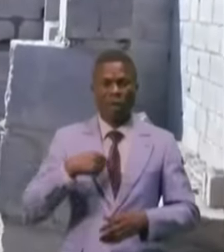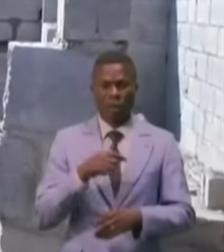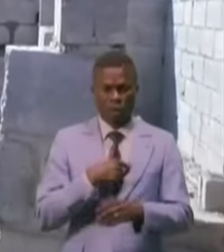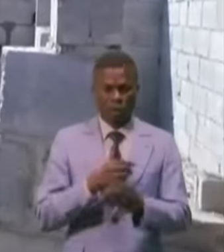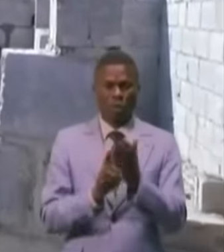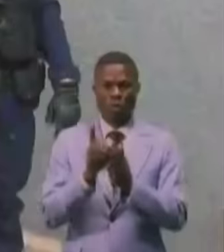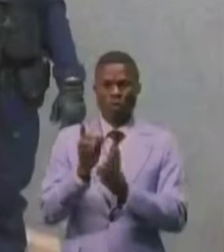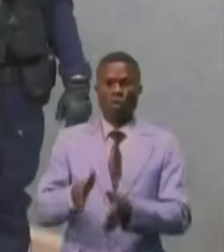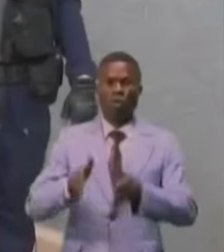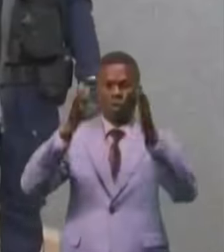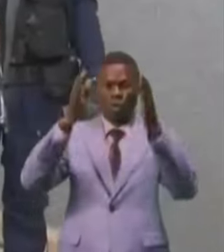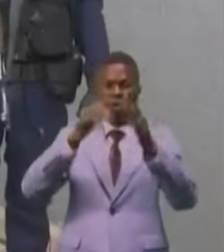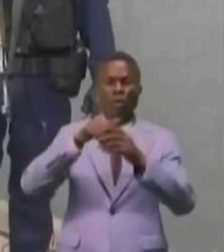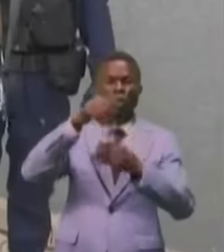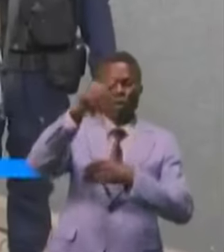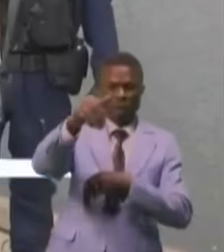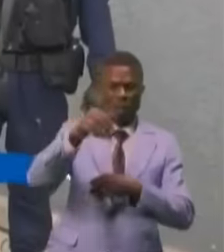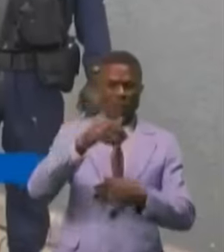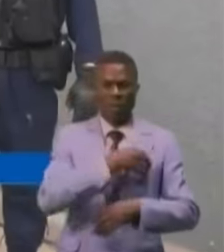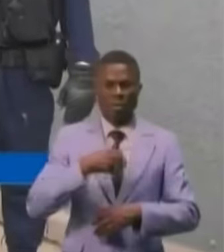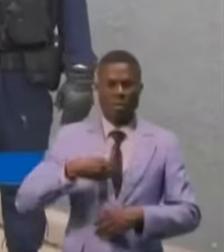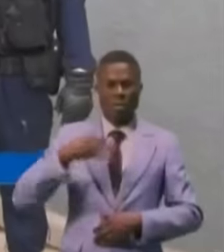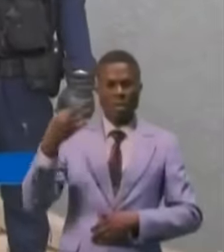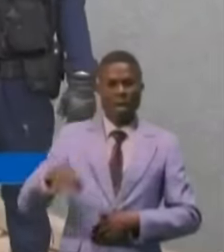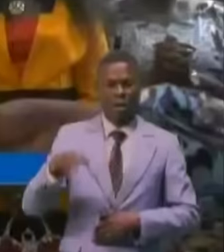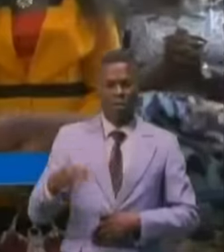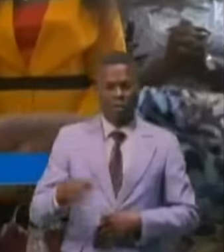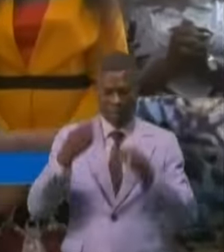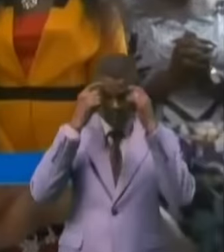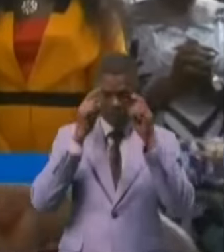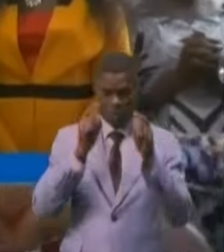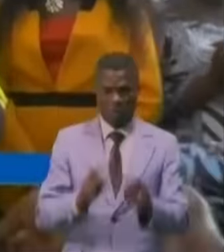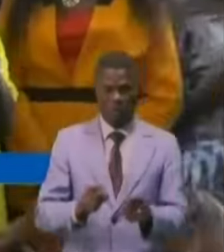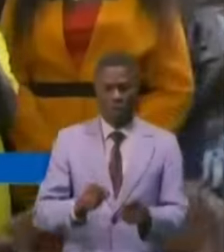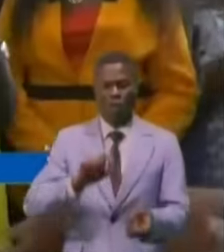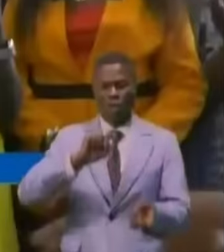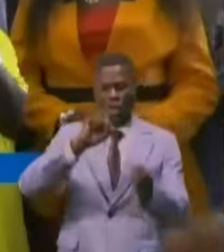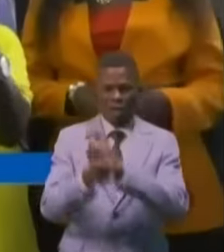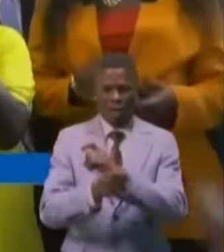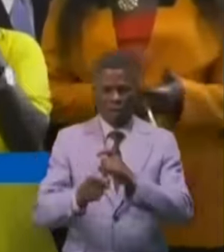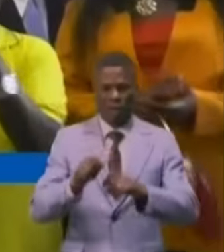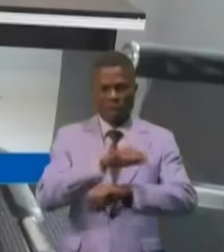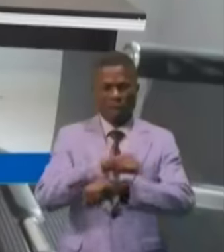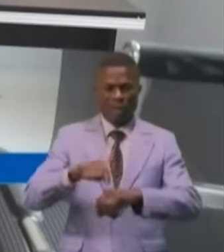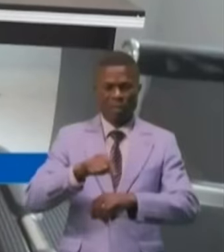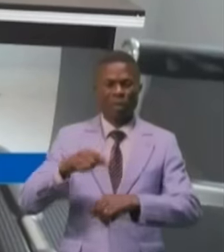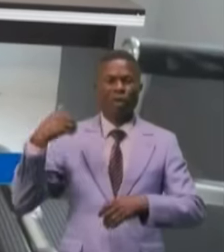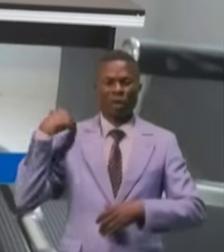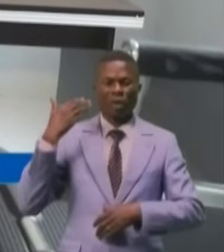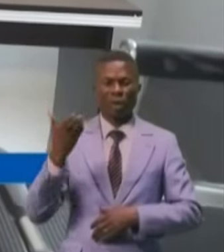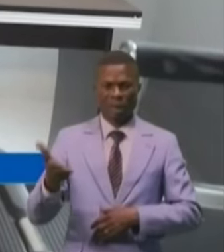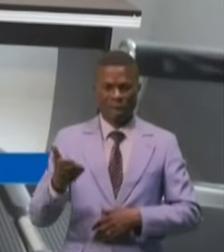toilettes extérieures. Françoise Mangouéji est déterminée à moderniser les infrastructures de ses cadres de base